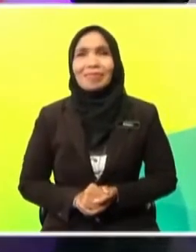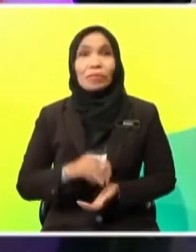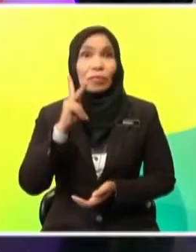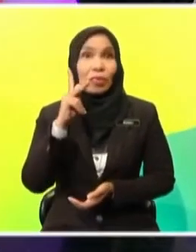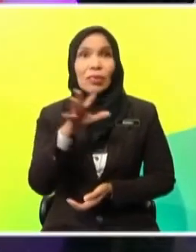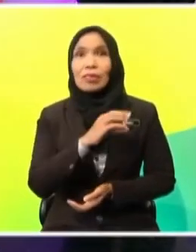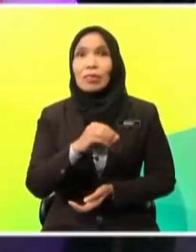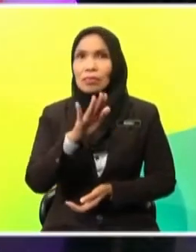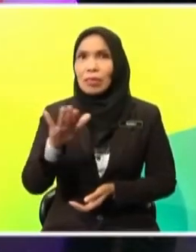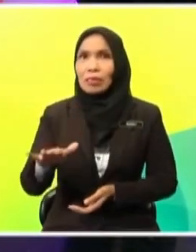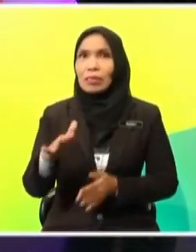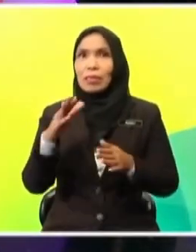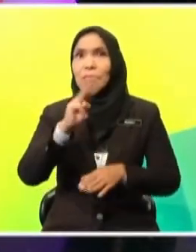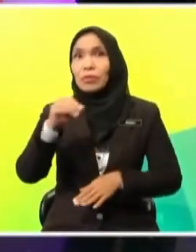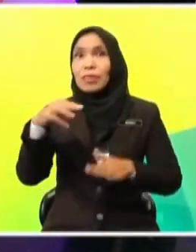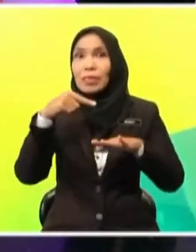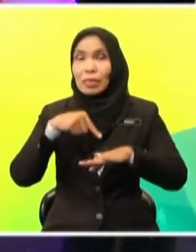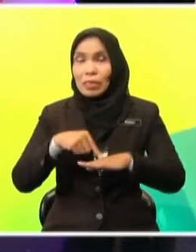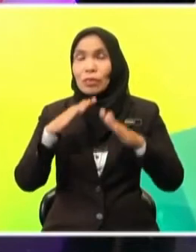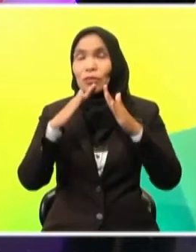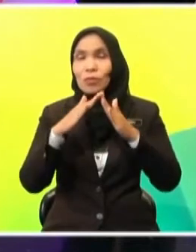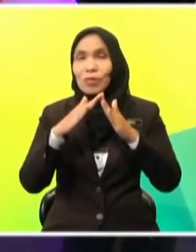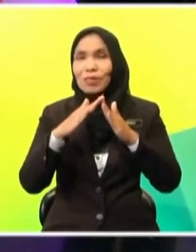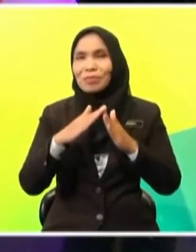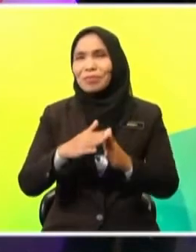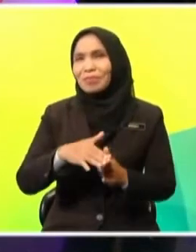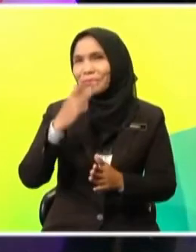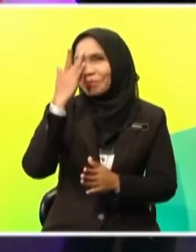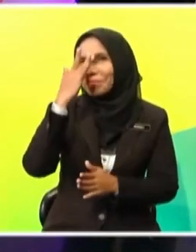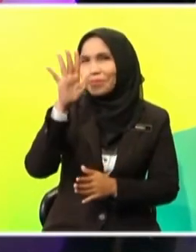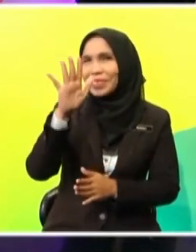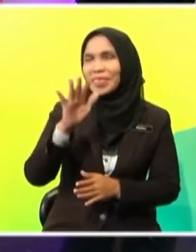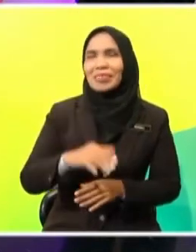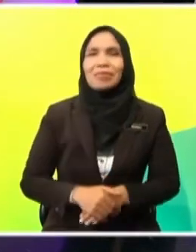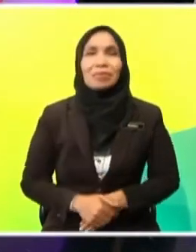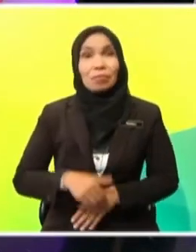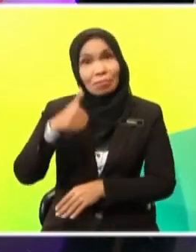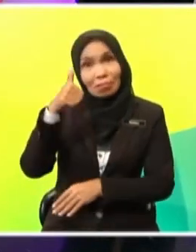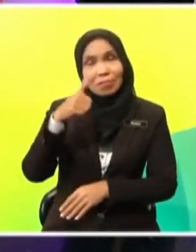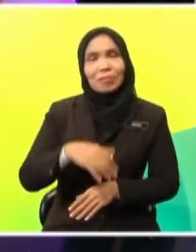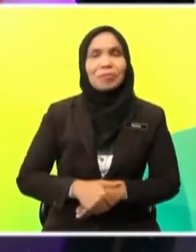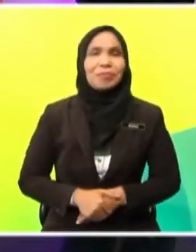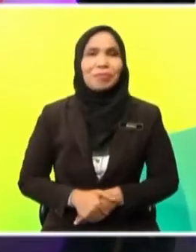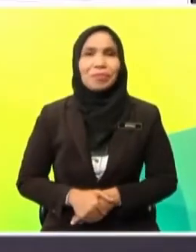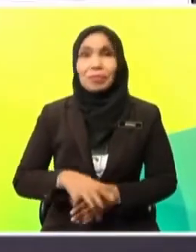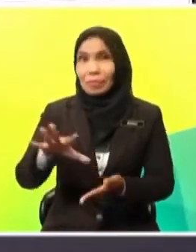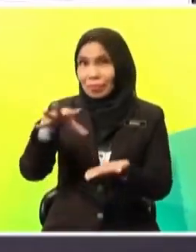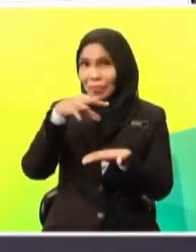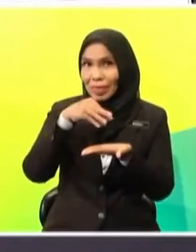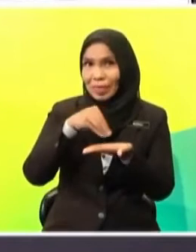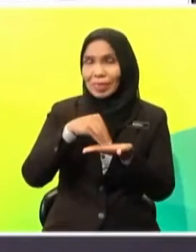hebat loh sampai 23 Ayah jadi kayu xilem dua ayat saja di bawah itu Ichigo